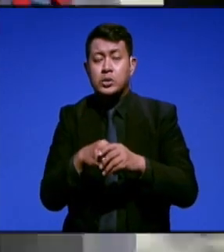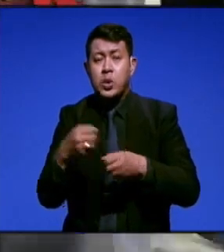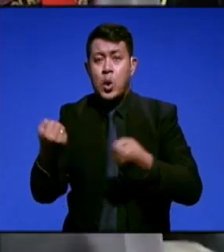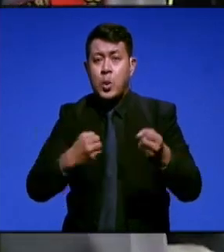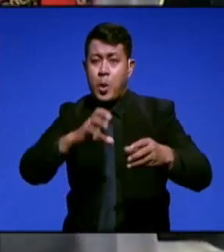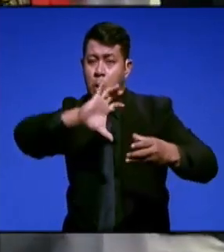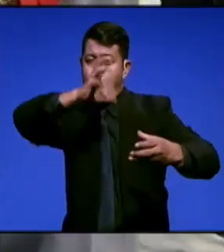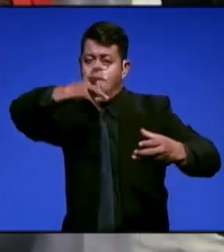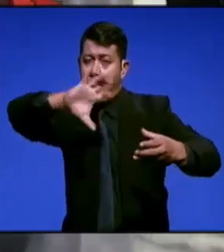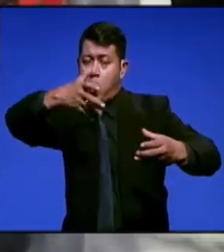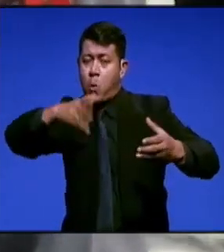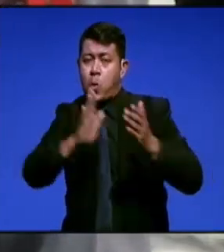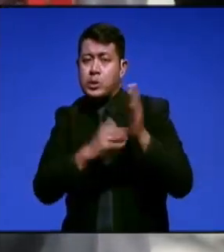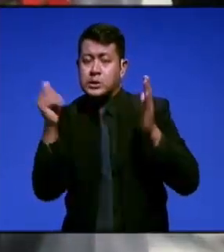molen.